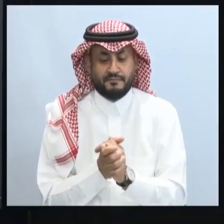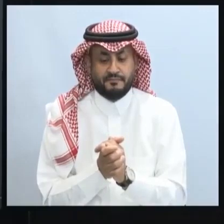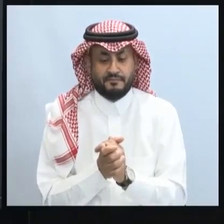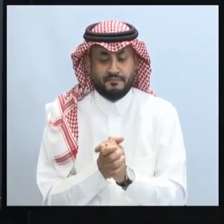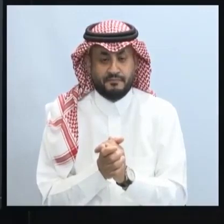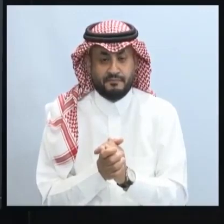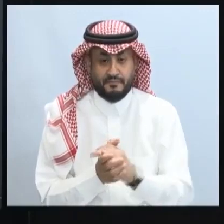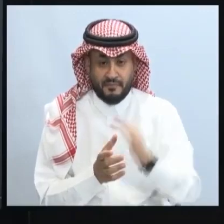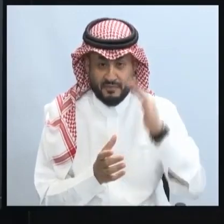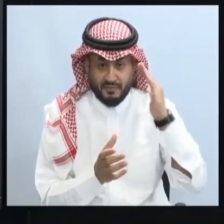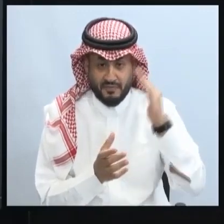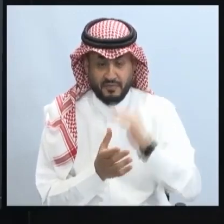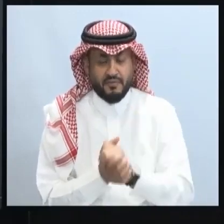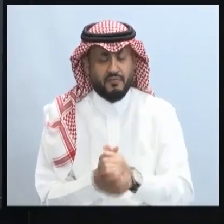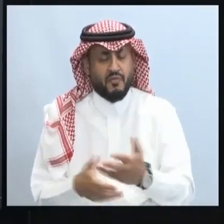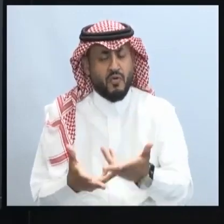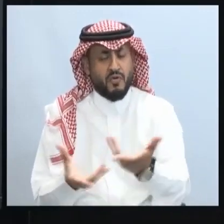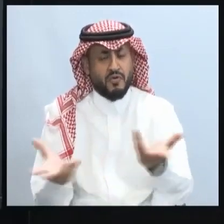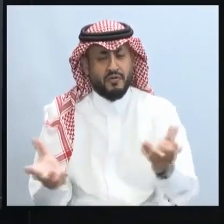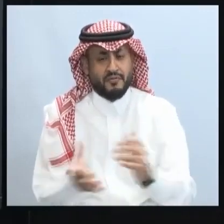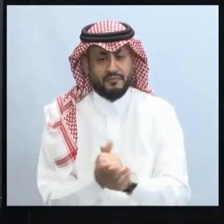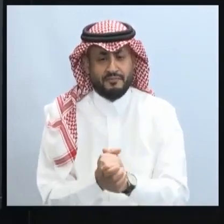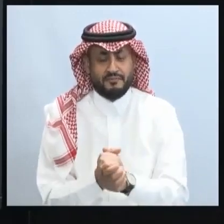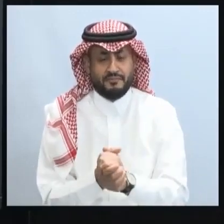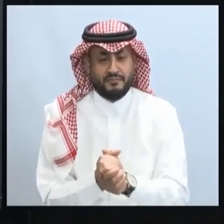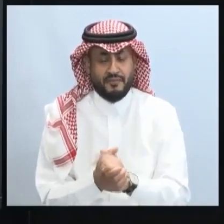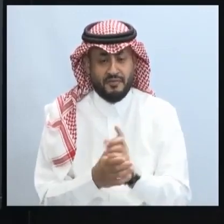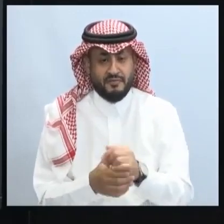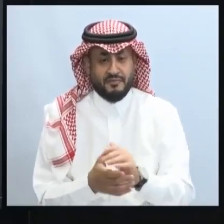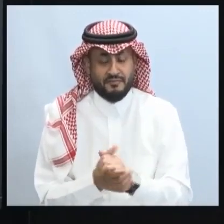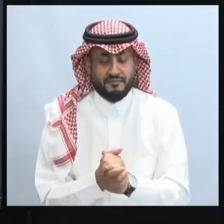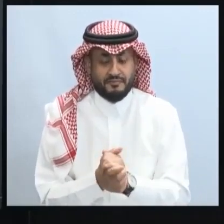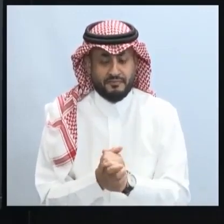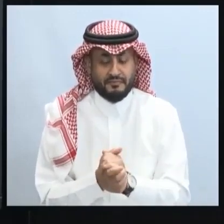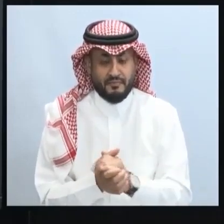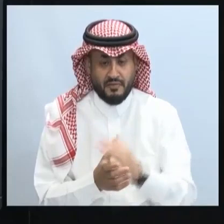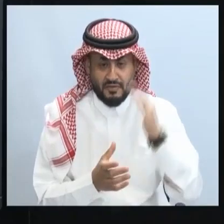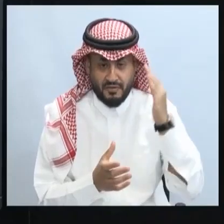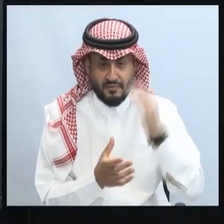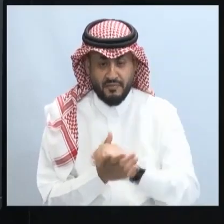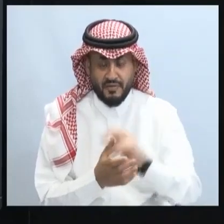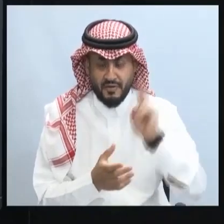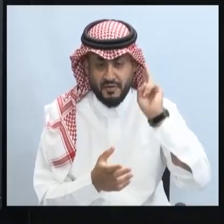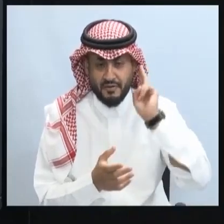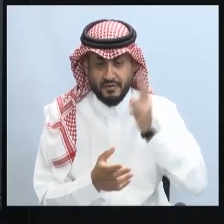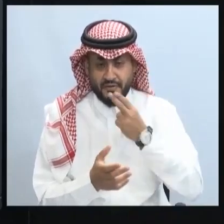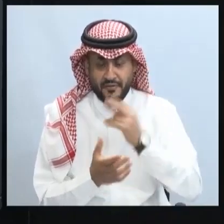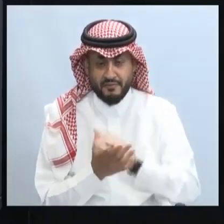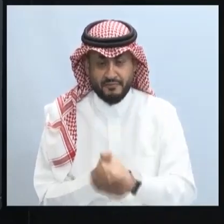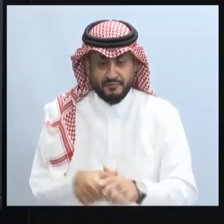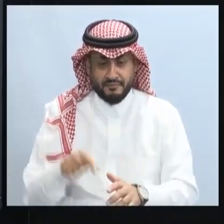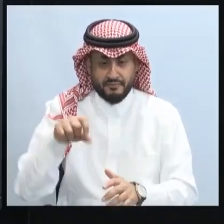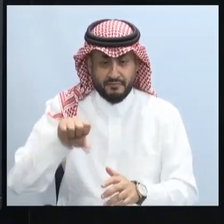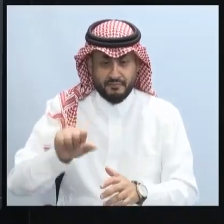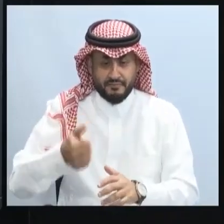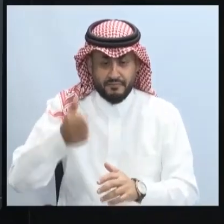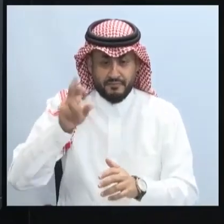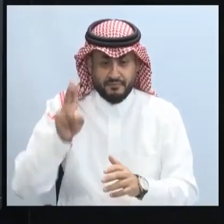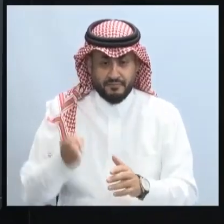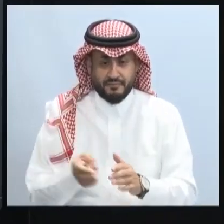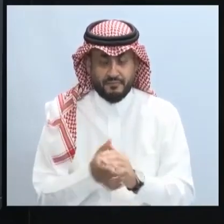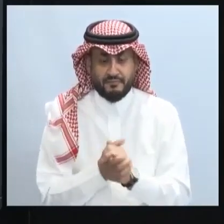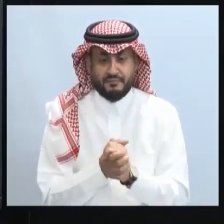ارحب بكم اجمل واحسن ترحيب في مطلع هذا الدرس كما ارحب بزميلي من لغه الاشاره الاستاذ